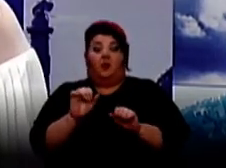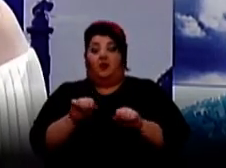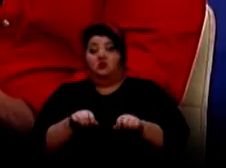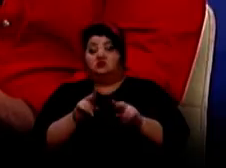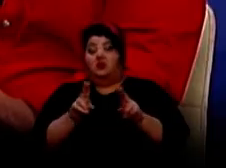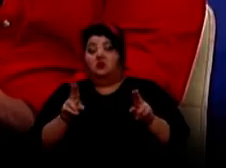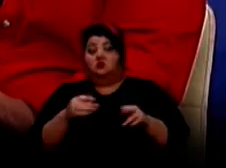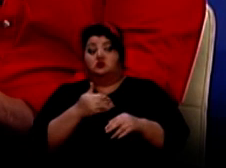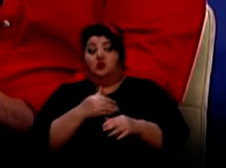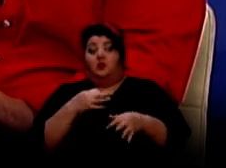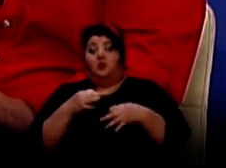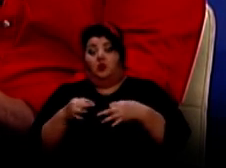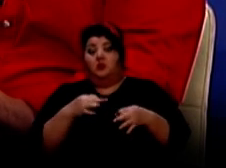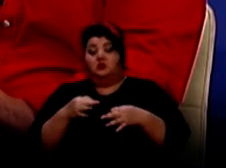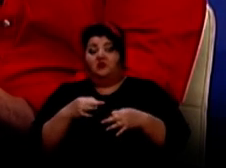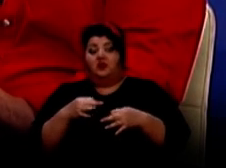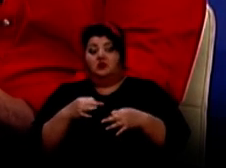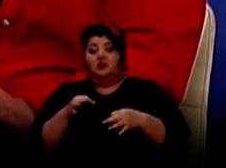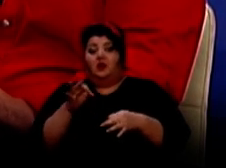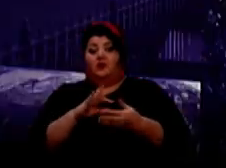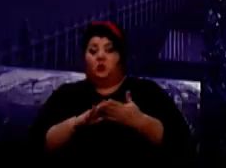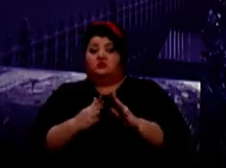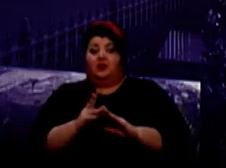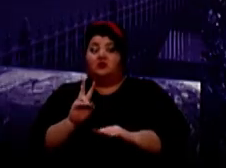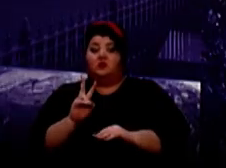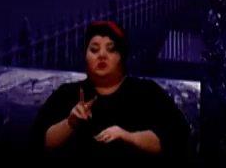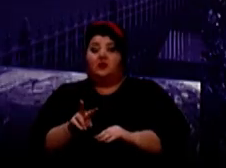тролейбусів, бачите, які я ви... Я хочу прокоментувати з тої ж самої